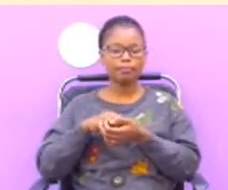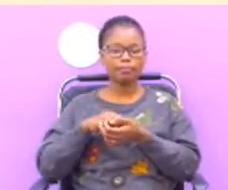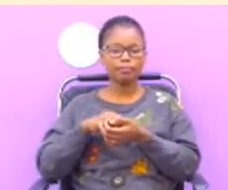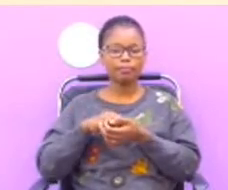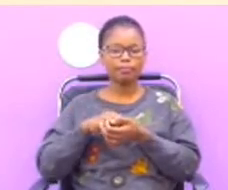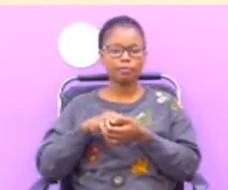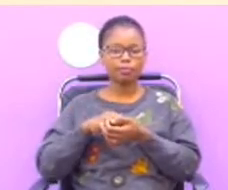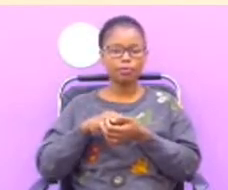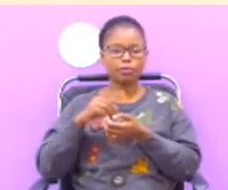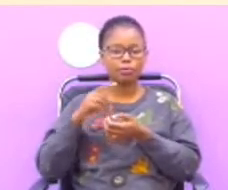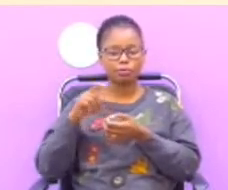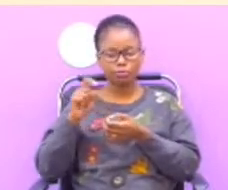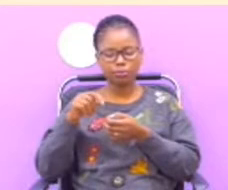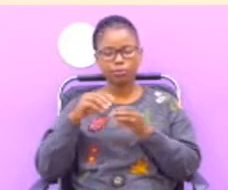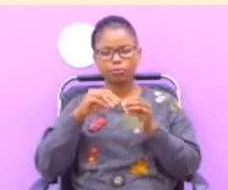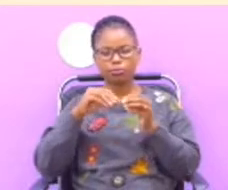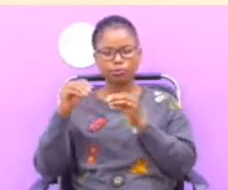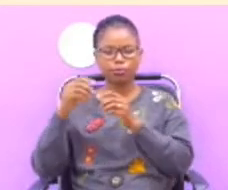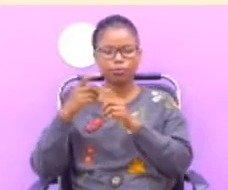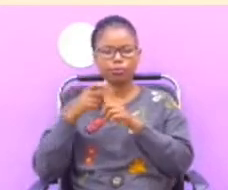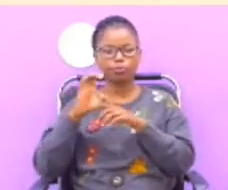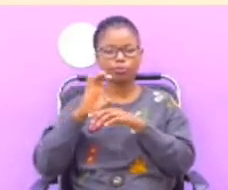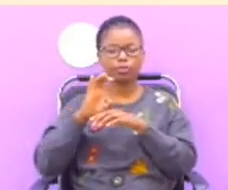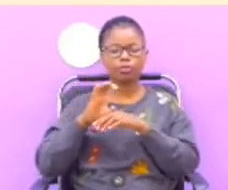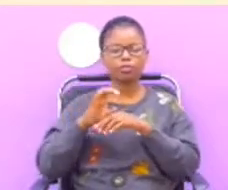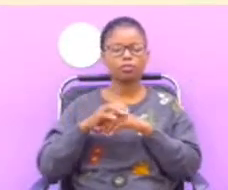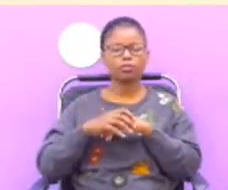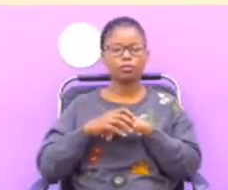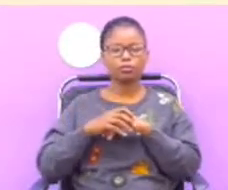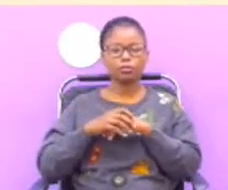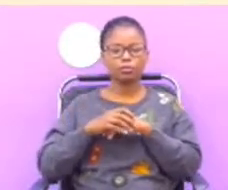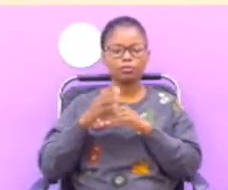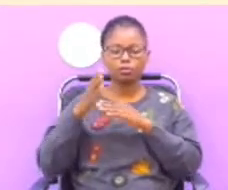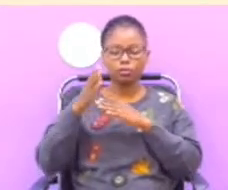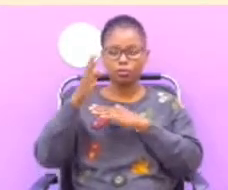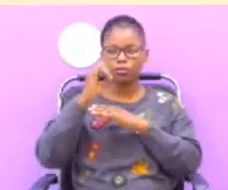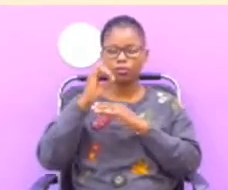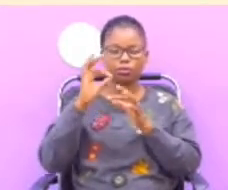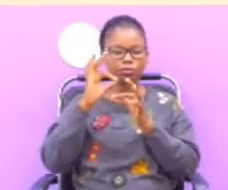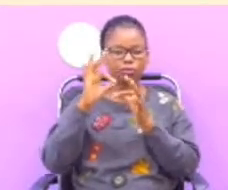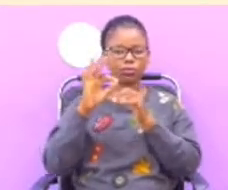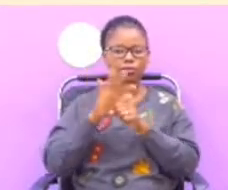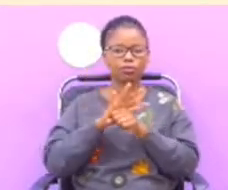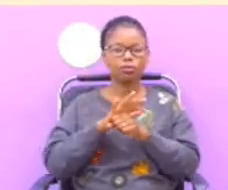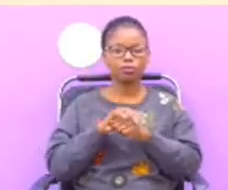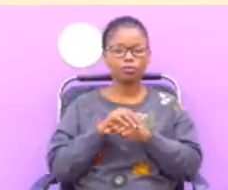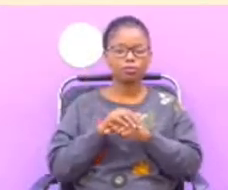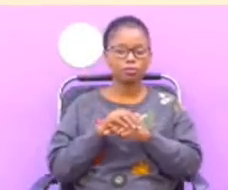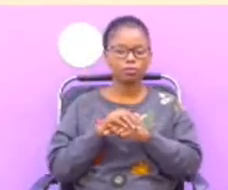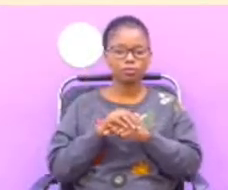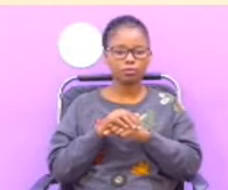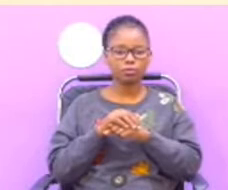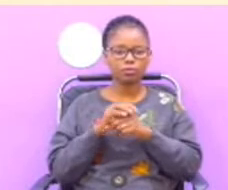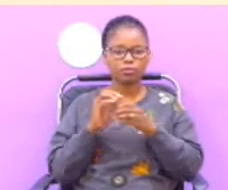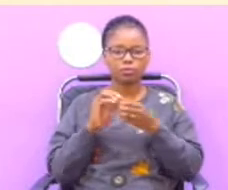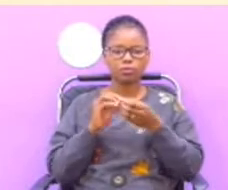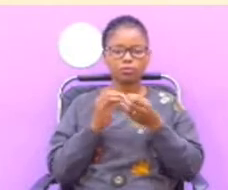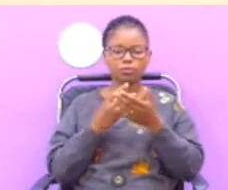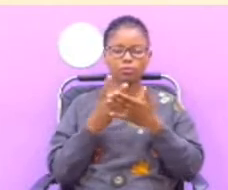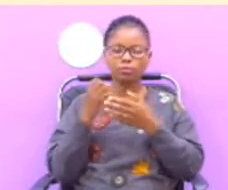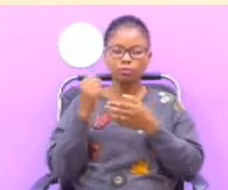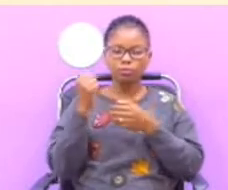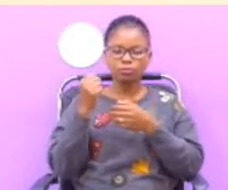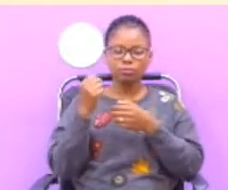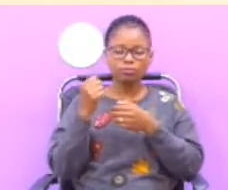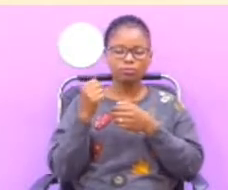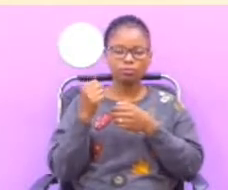wee nĩ ũkuma kanitha ngai witũ nĩ mwĩhokeku kamũrainĩ ga gatano gakoiga atĩrĩrĩ